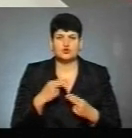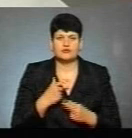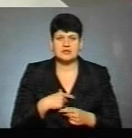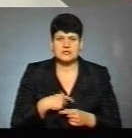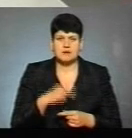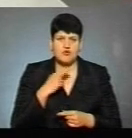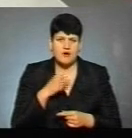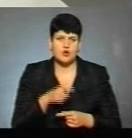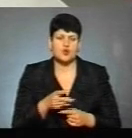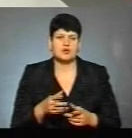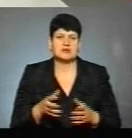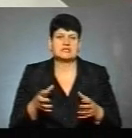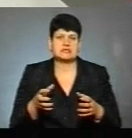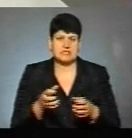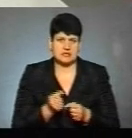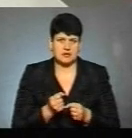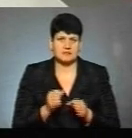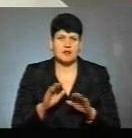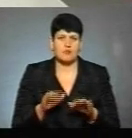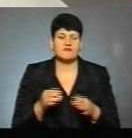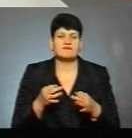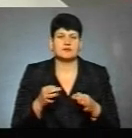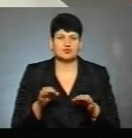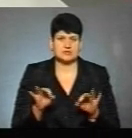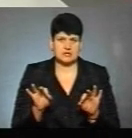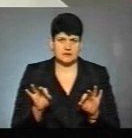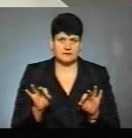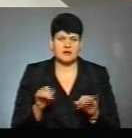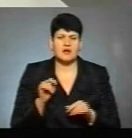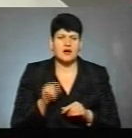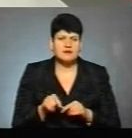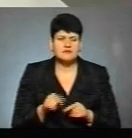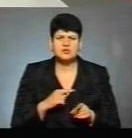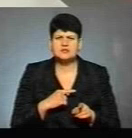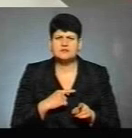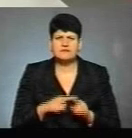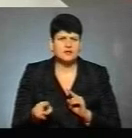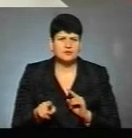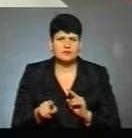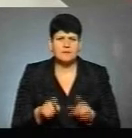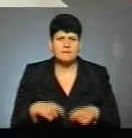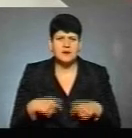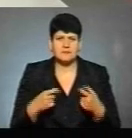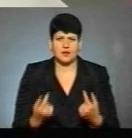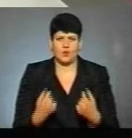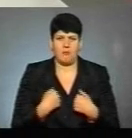його затримали, а потім випустили. А він скоро погнався